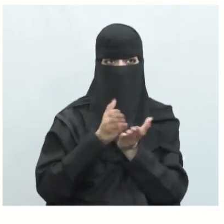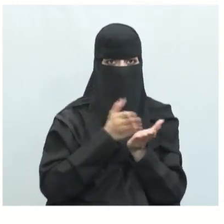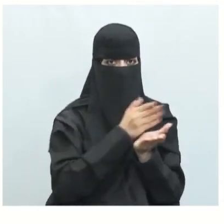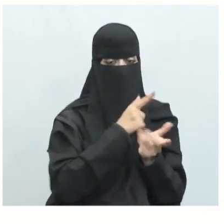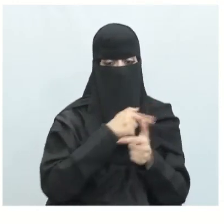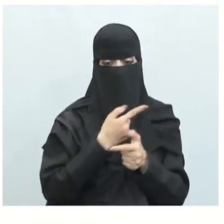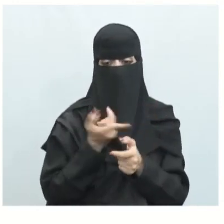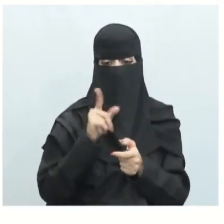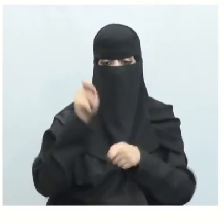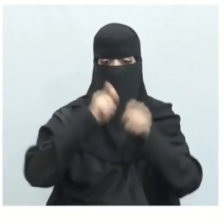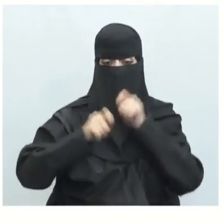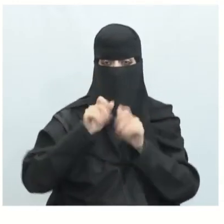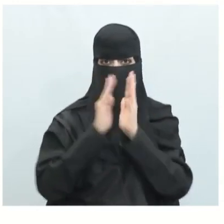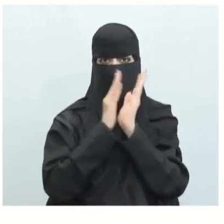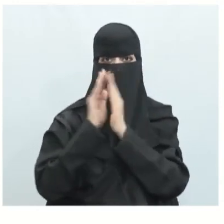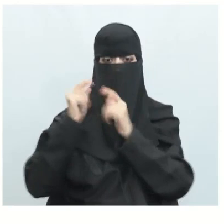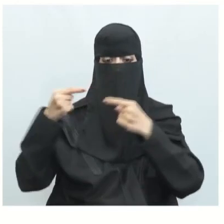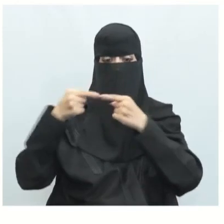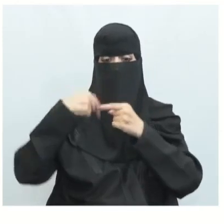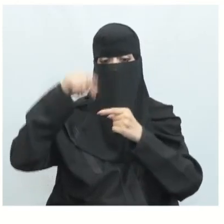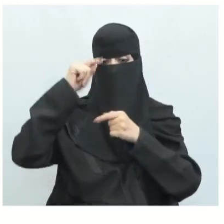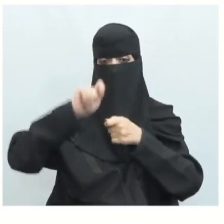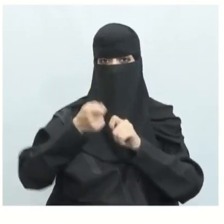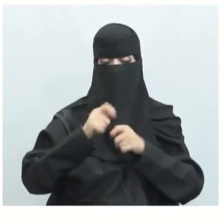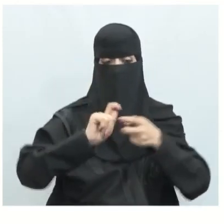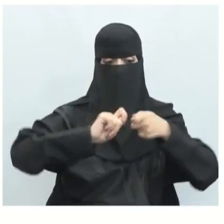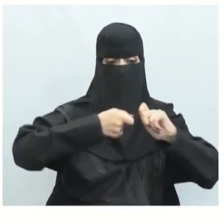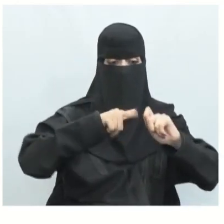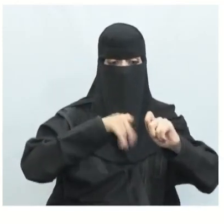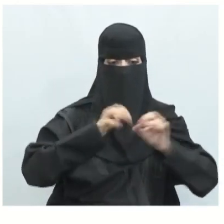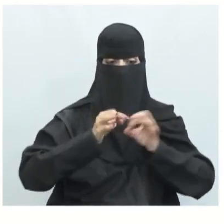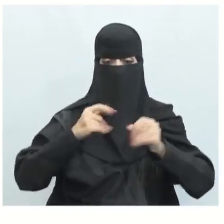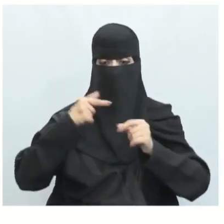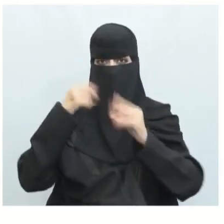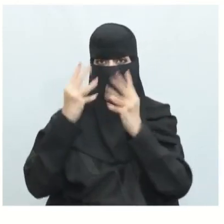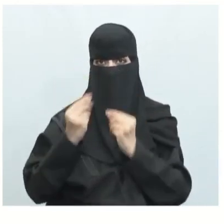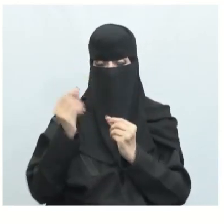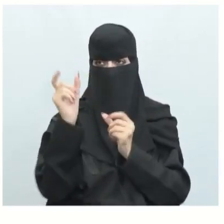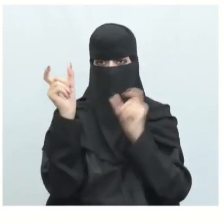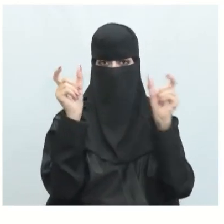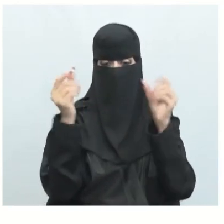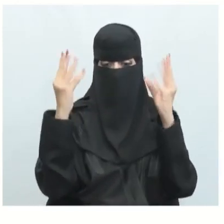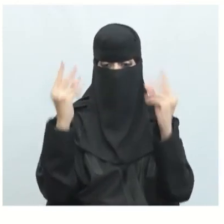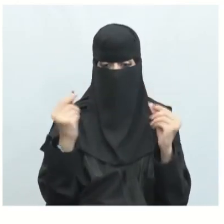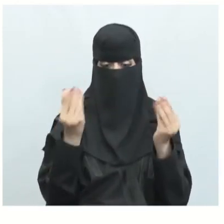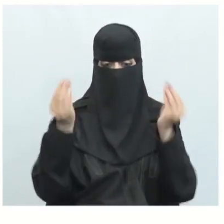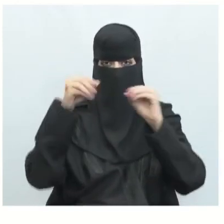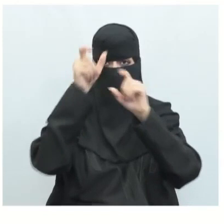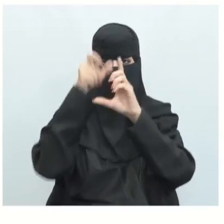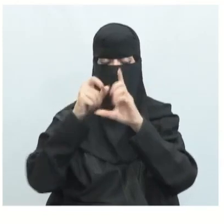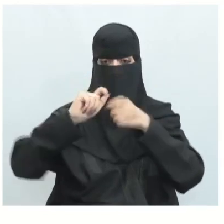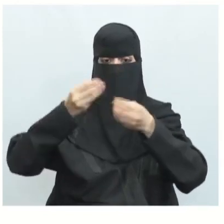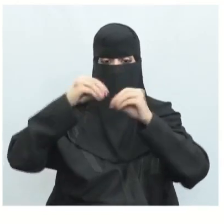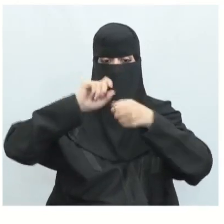المخطط ستستخدم القاموس الذي يمثل مفاتيح العقد بالمخطط وتكون القيمه المقابله لكل مفتاح هي قائمه تحتوي على